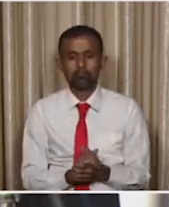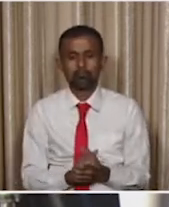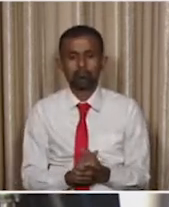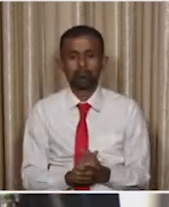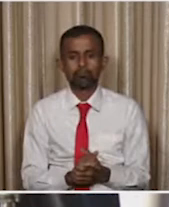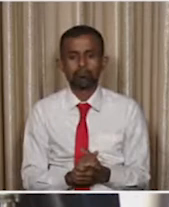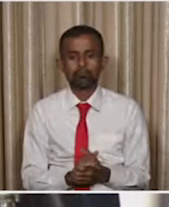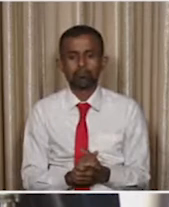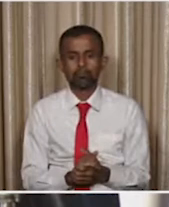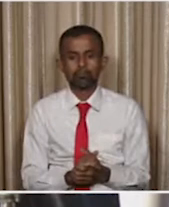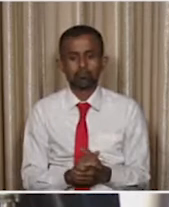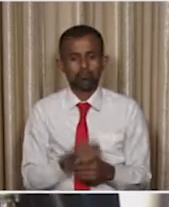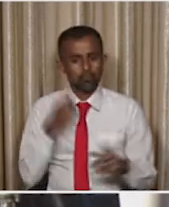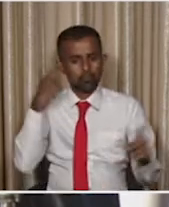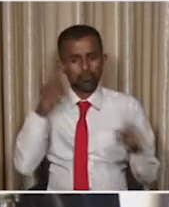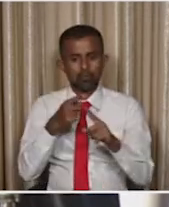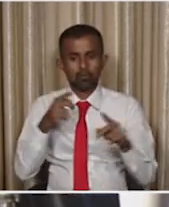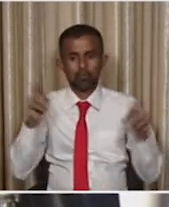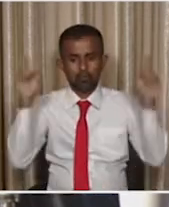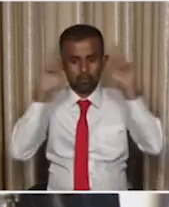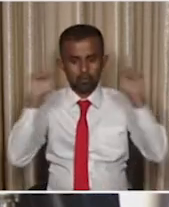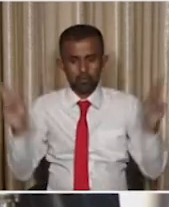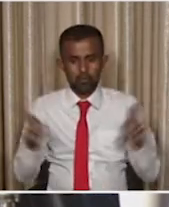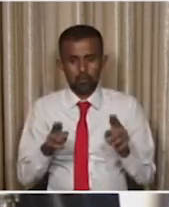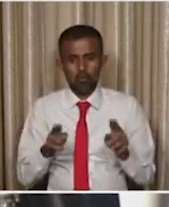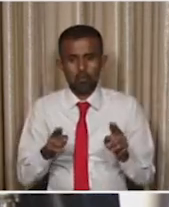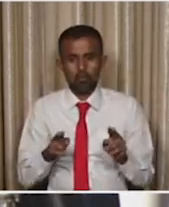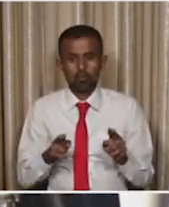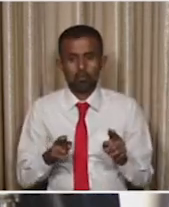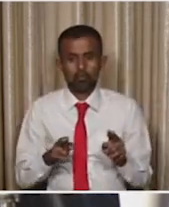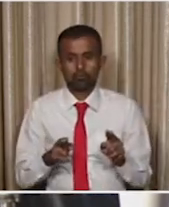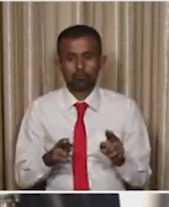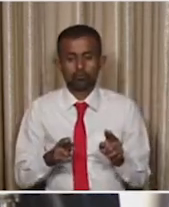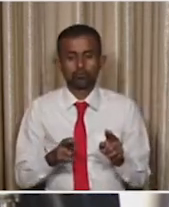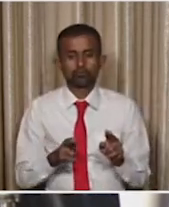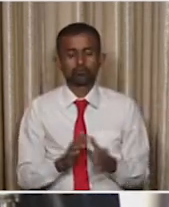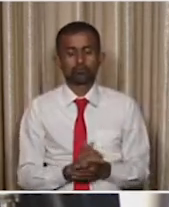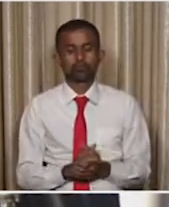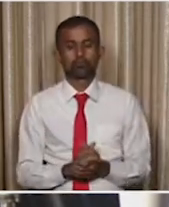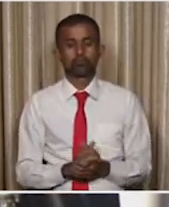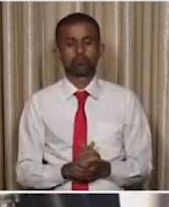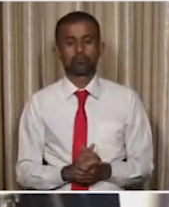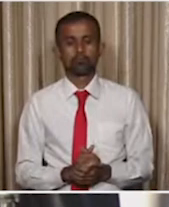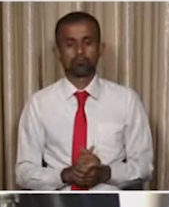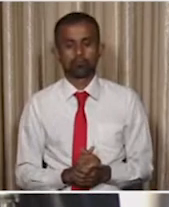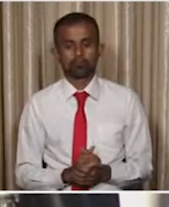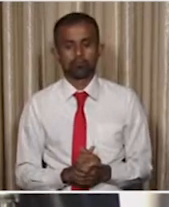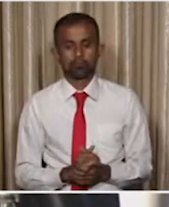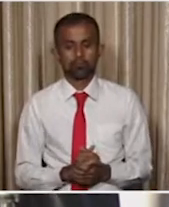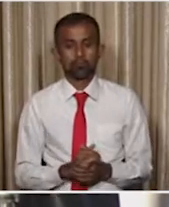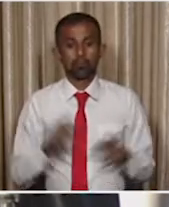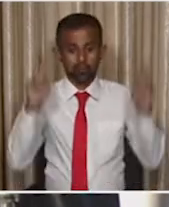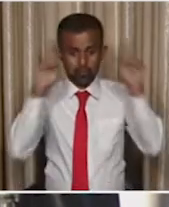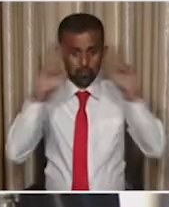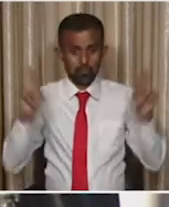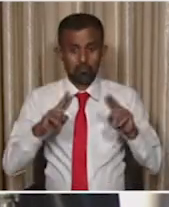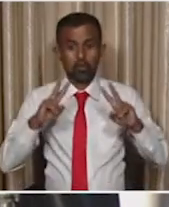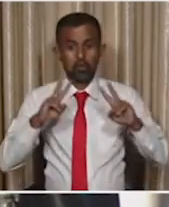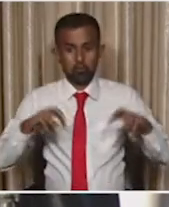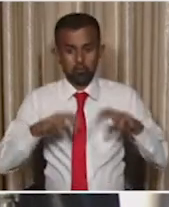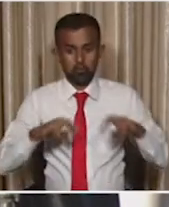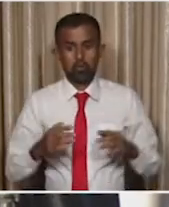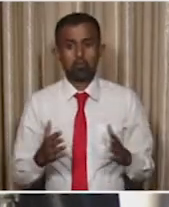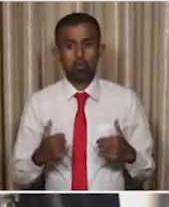நடத்தப்பட வேண்டும் என்பதிலே நாங்கள் உறுதியாக இருக்கிறோம் நீங்கள் ரோம சாசனத்தில் கையப்பம் விடாதது மட்டுமல்லாமல் தொடர்ந்தும் இந்த யுத்த குற்றவாளிகளை